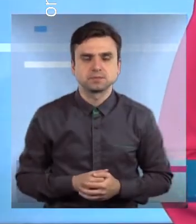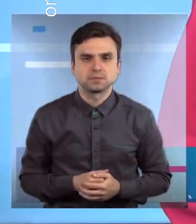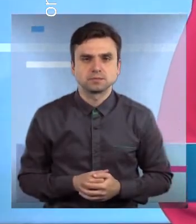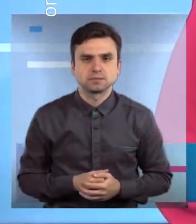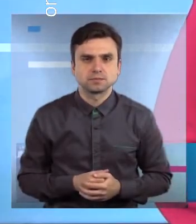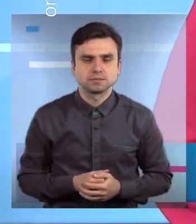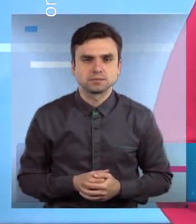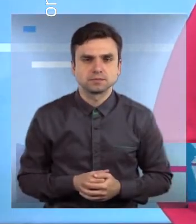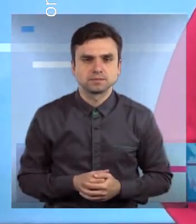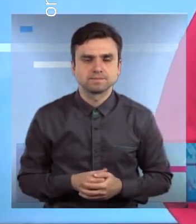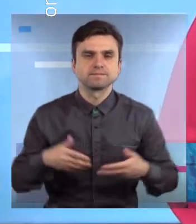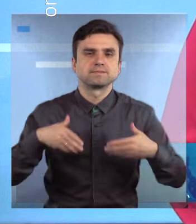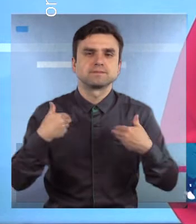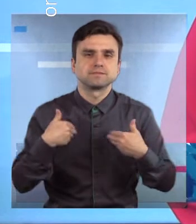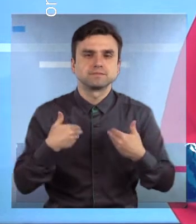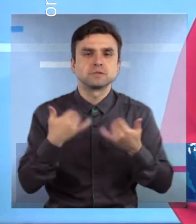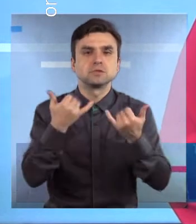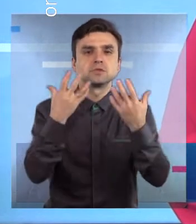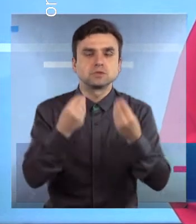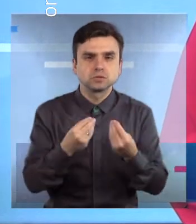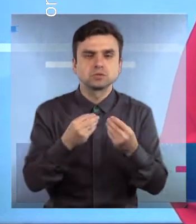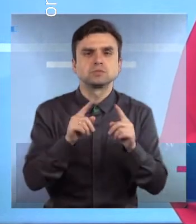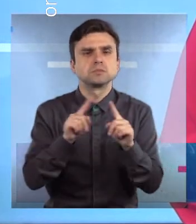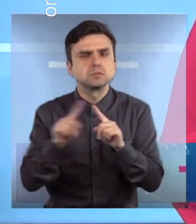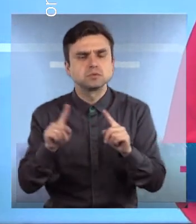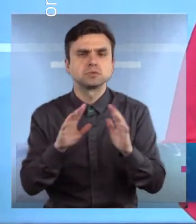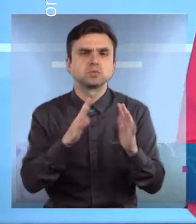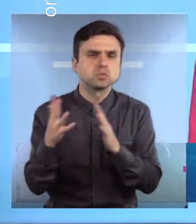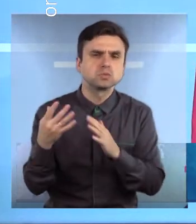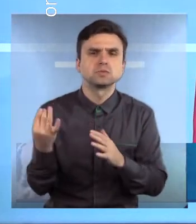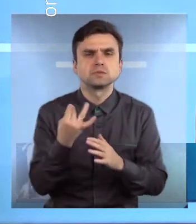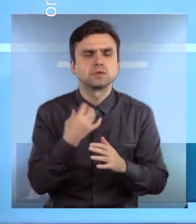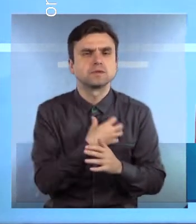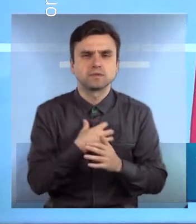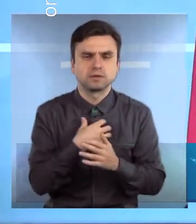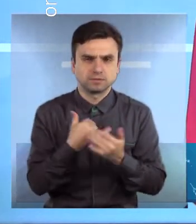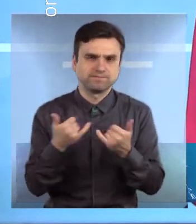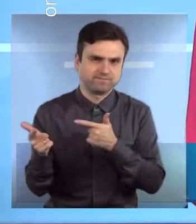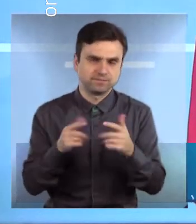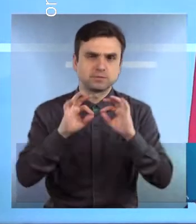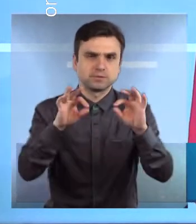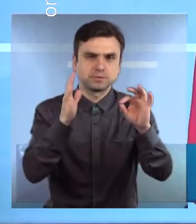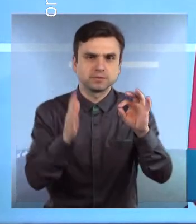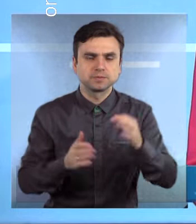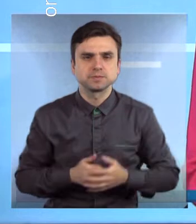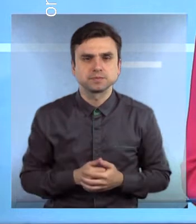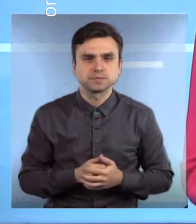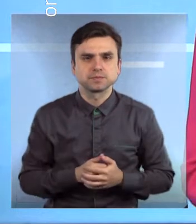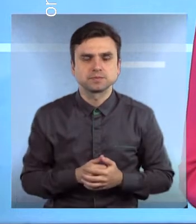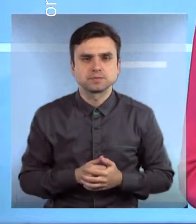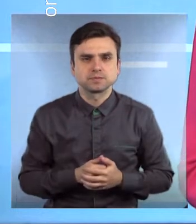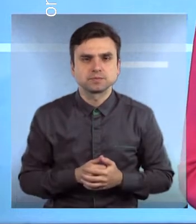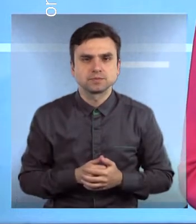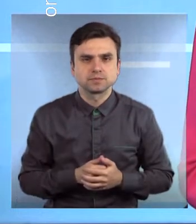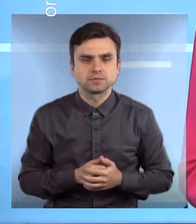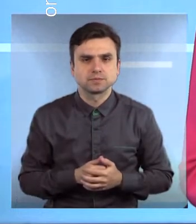Я вітаю усіх. Про головні новини дня, що минає, готові розказати кореспонденти першого міського і я, ведуча Наталя Болдинська.